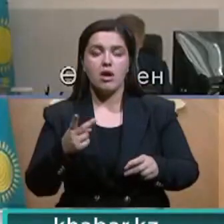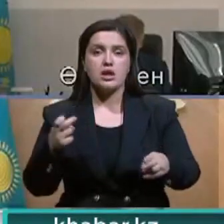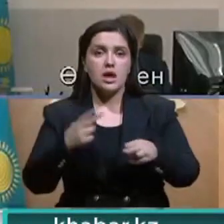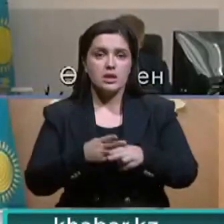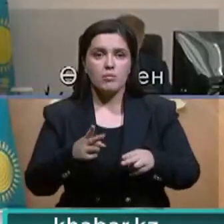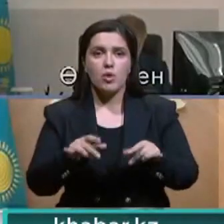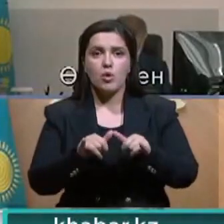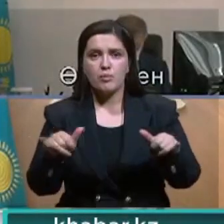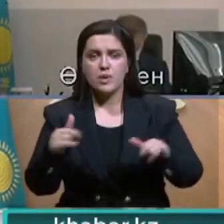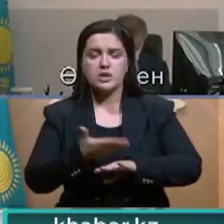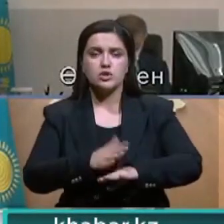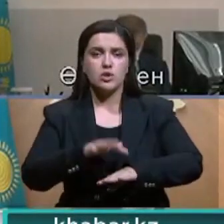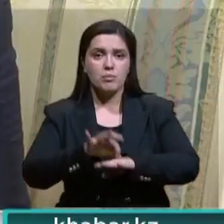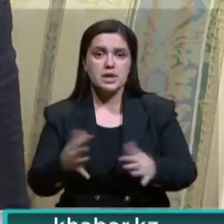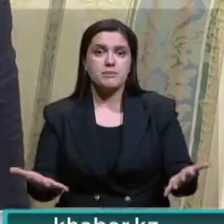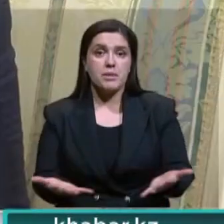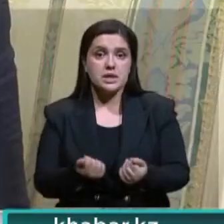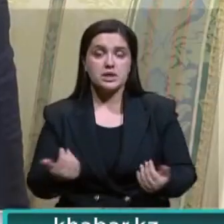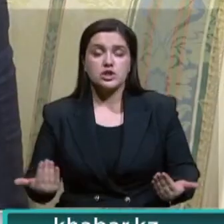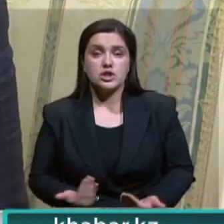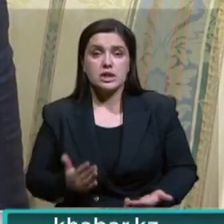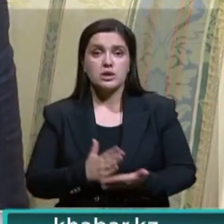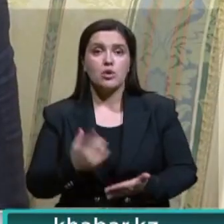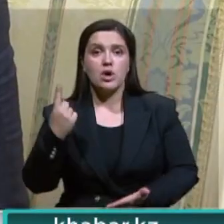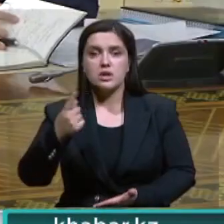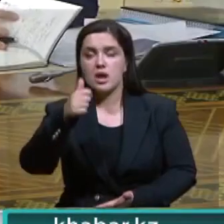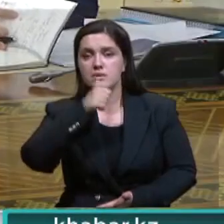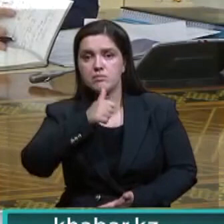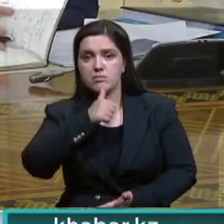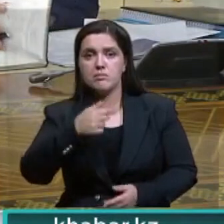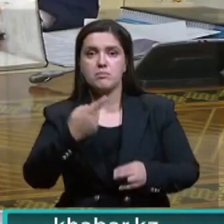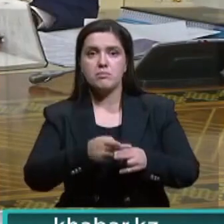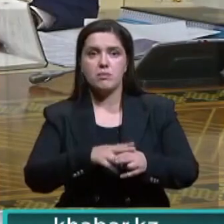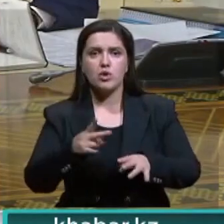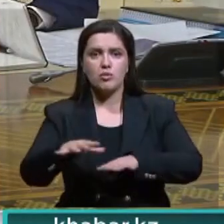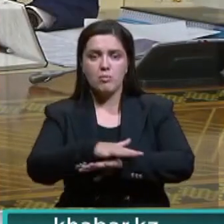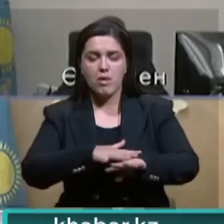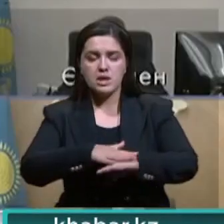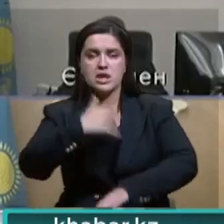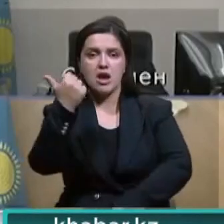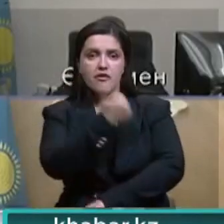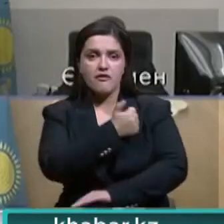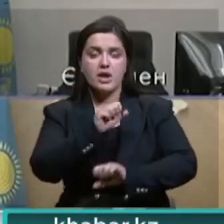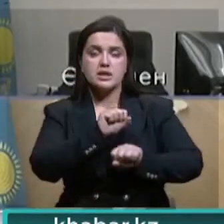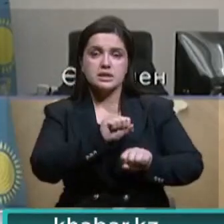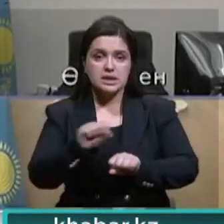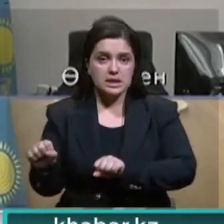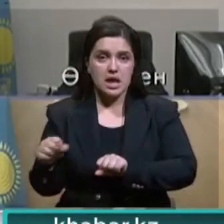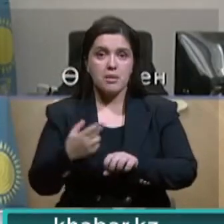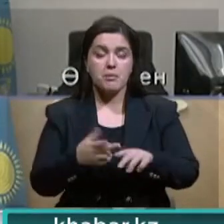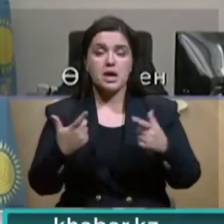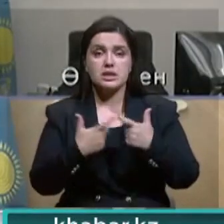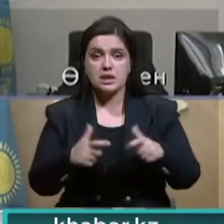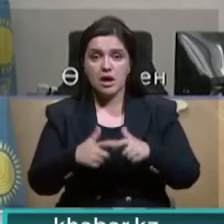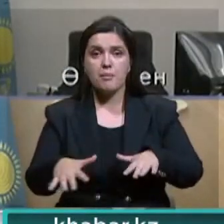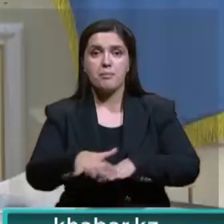тяжелобольных, спасти жизни. Следовательно, есть только один способ – это массовая вакцинация. И похоже, этот экзамен,